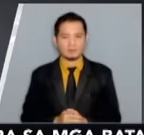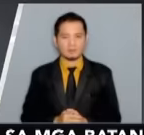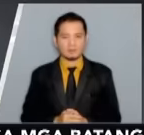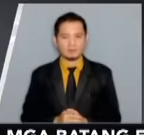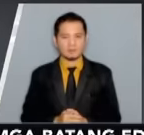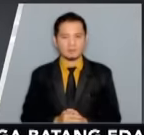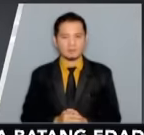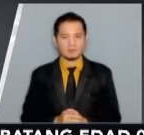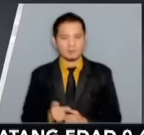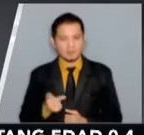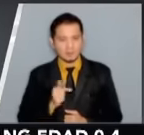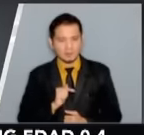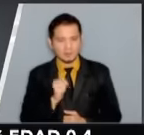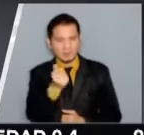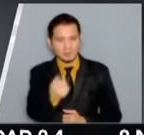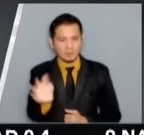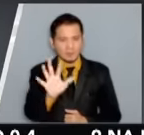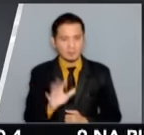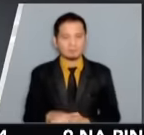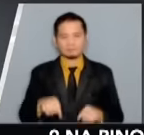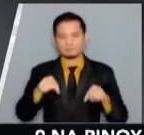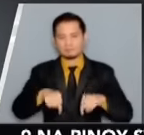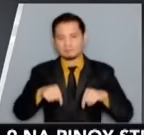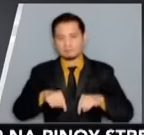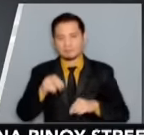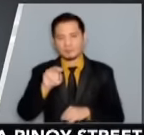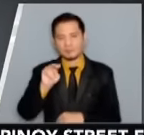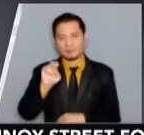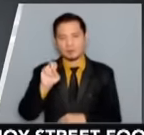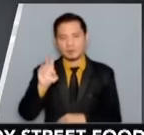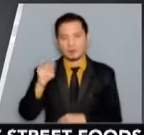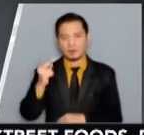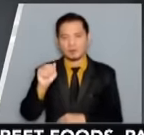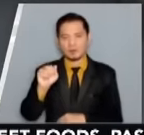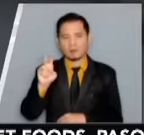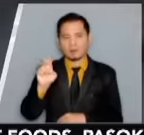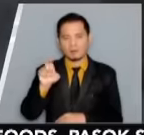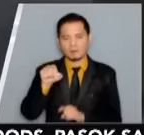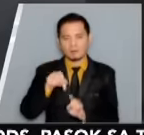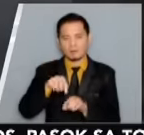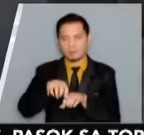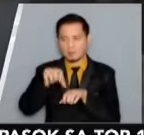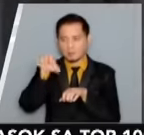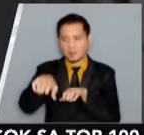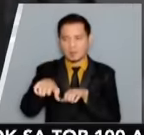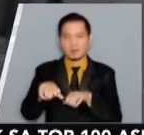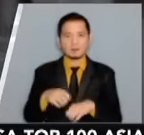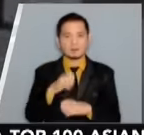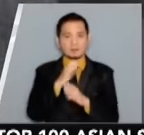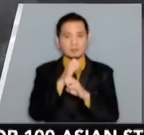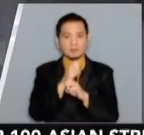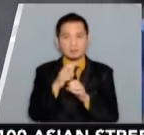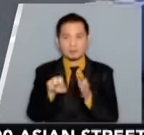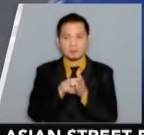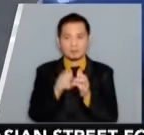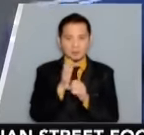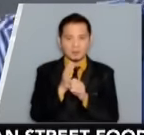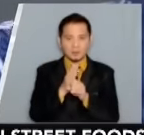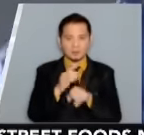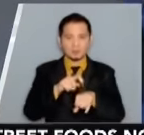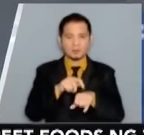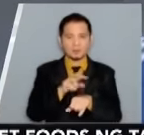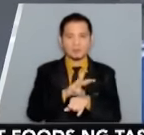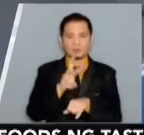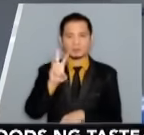Magandang umaga, Susan. Nagbabalik tayo dito sa North Avenue Station ng EDSA Bus Carousel. 6:02 in the morning. Isa po ito sa